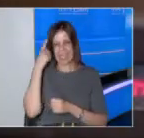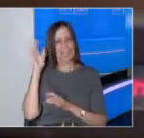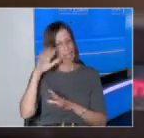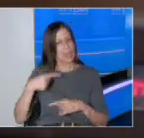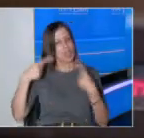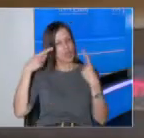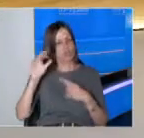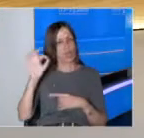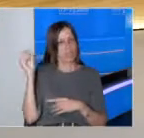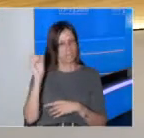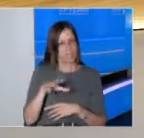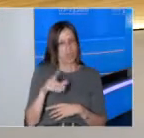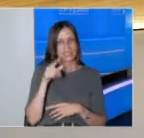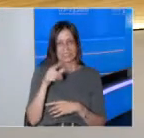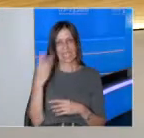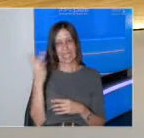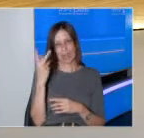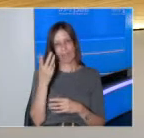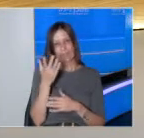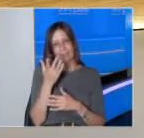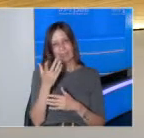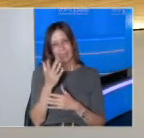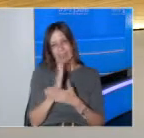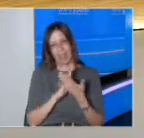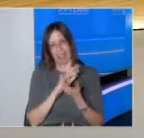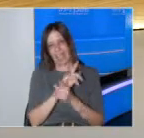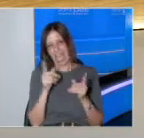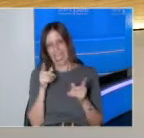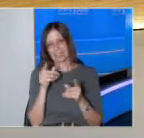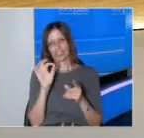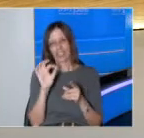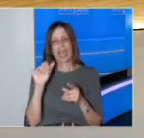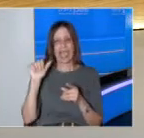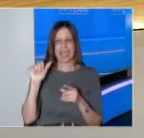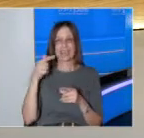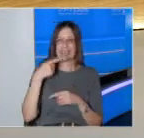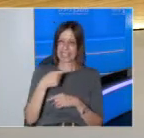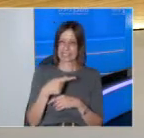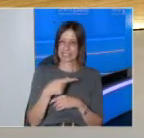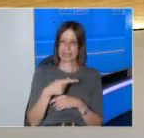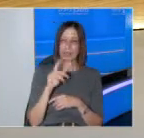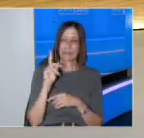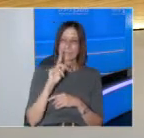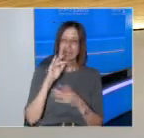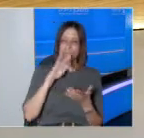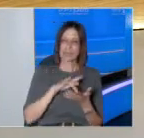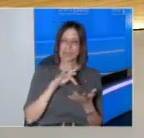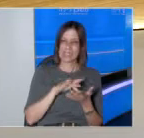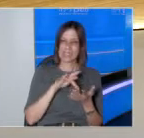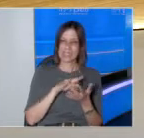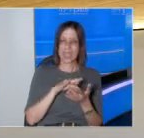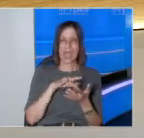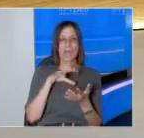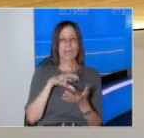יגיע. זה כמובן קטע אחר, זה קטע של איתן גינזבורג, כמי שנמצא